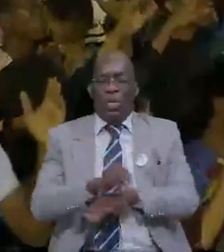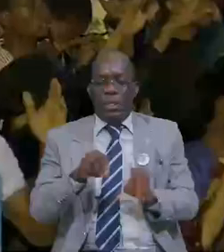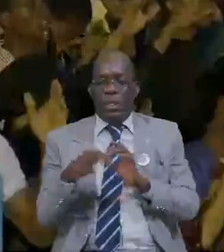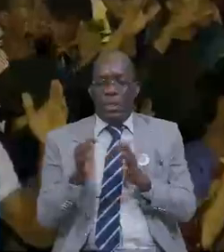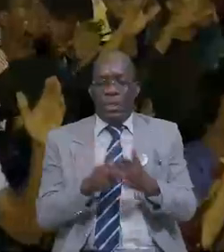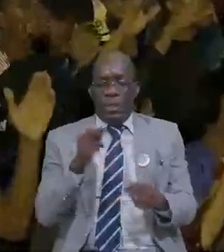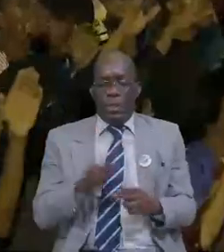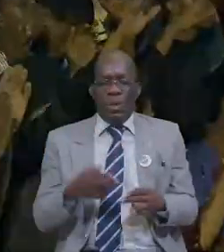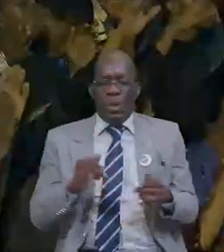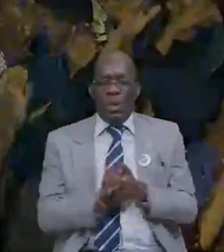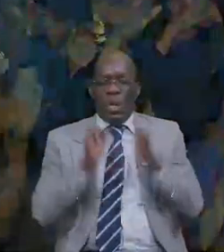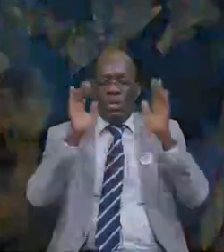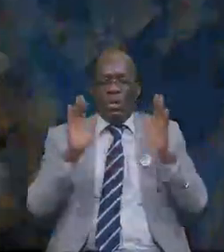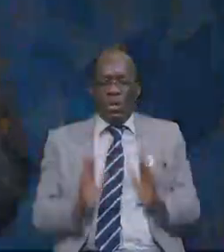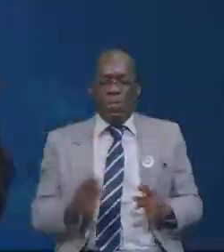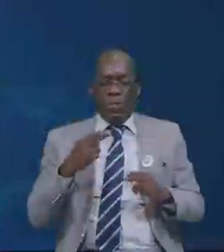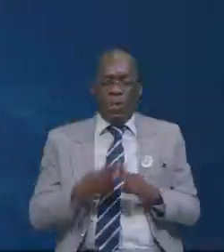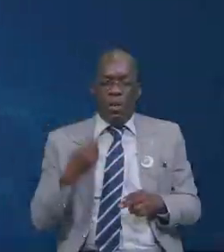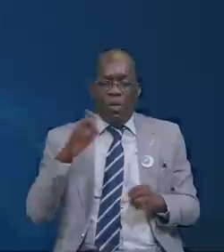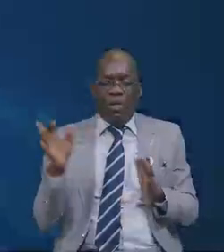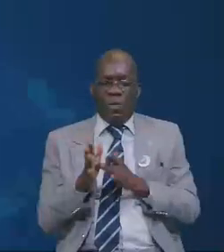Ce nom merveilleux de Jésus